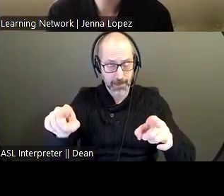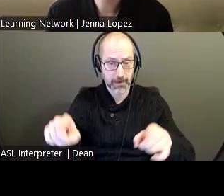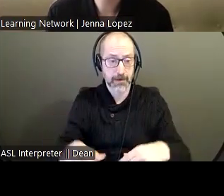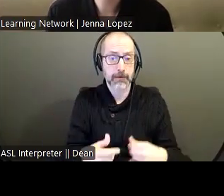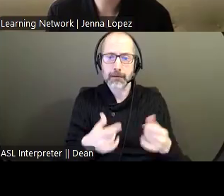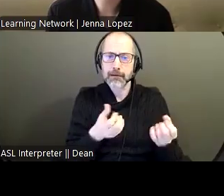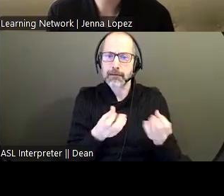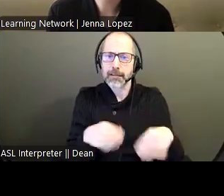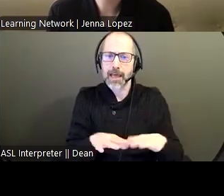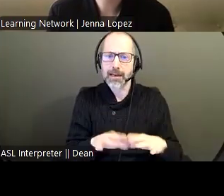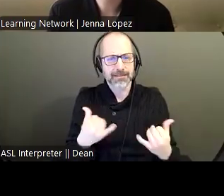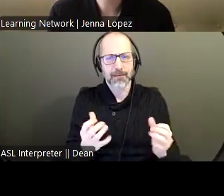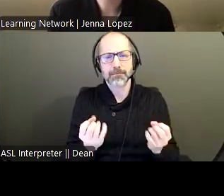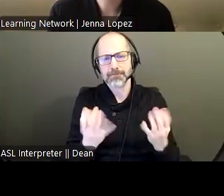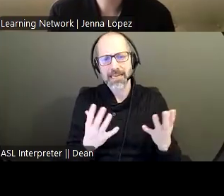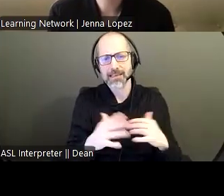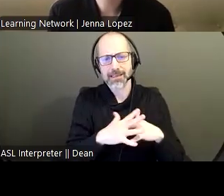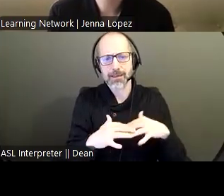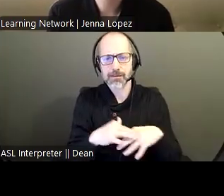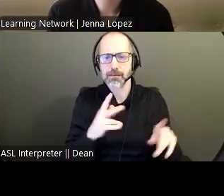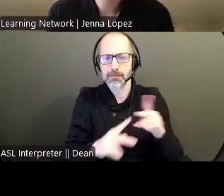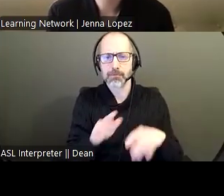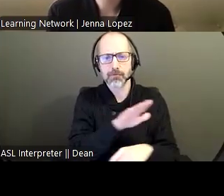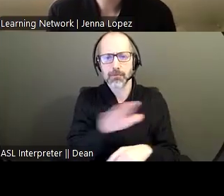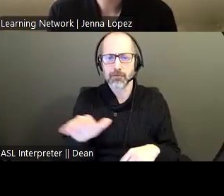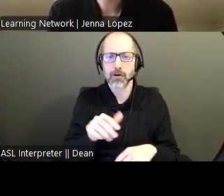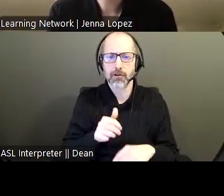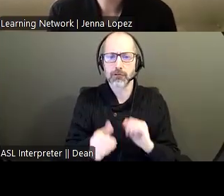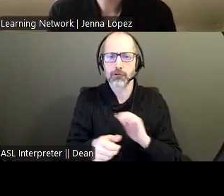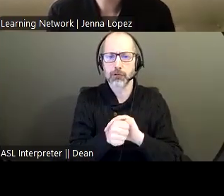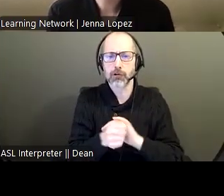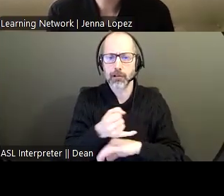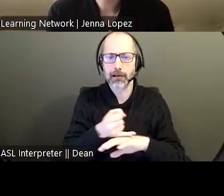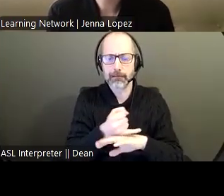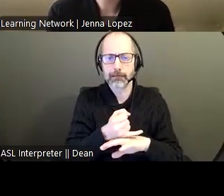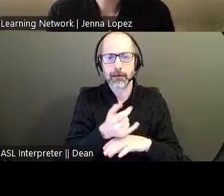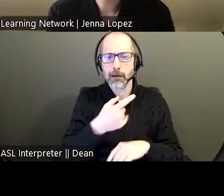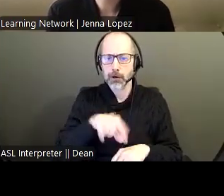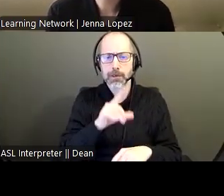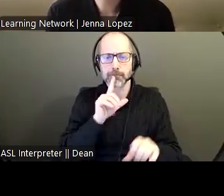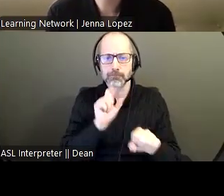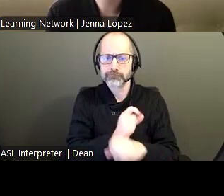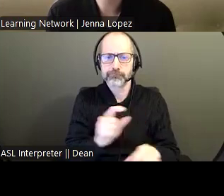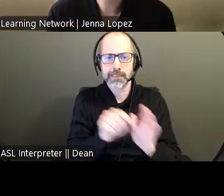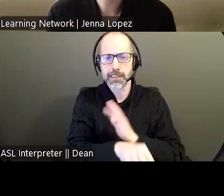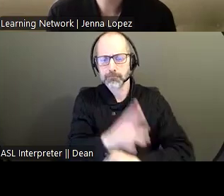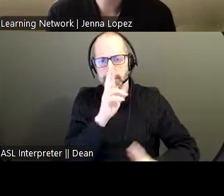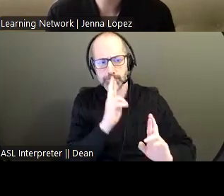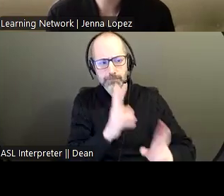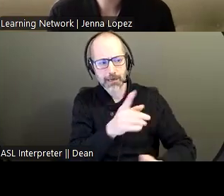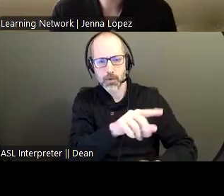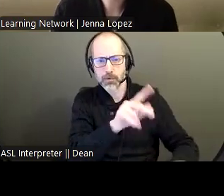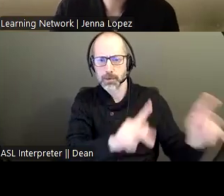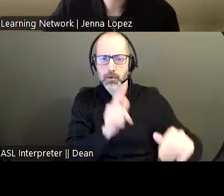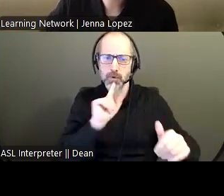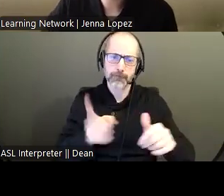Aujourd'hui, cette terre continue d'accueillir de nombreux peuples autochtones de toute l'île de la Tortue. Nous exprimons notre profond respect aux